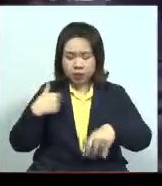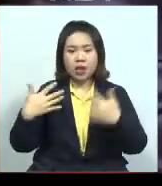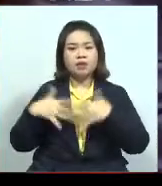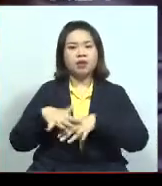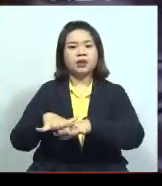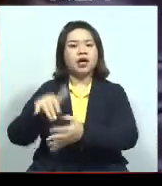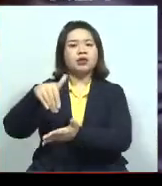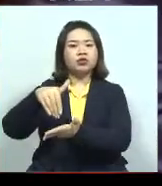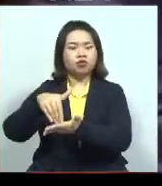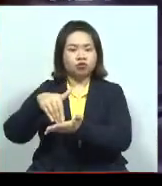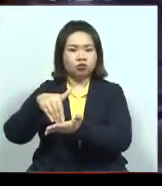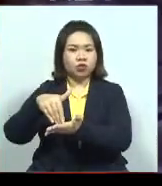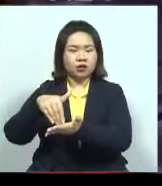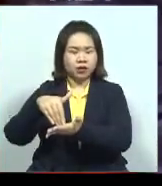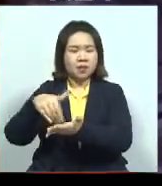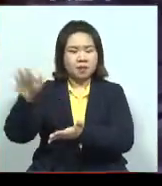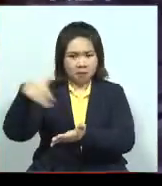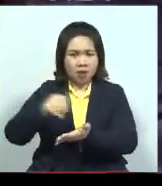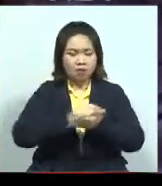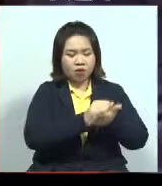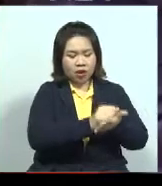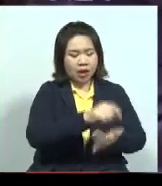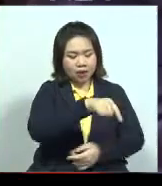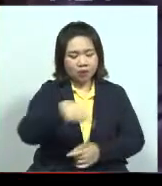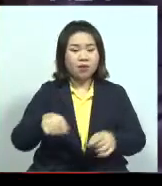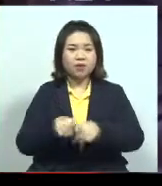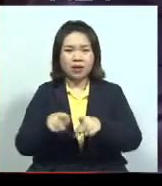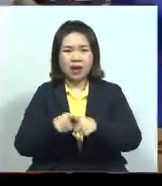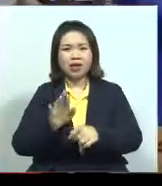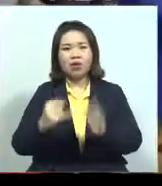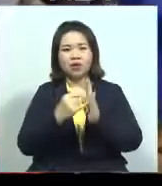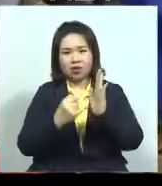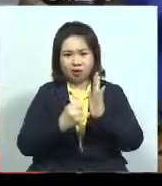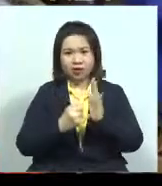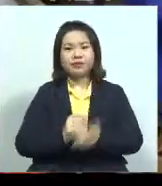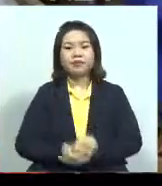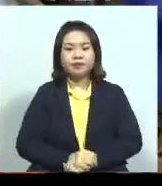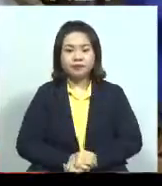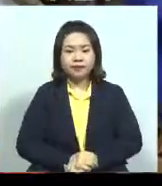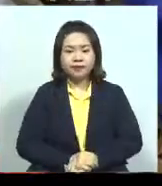ยังหน่วยทันตกรรมเคลื่อนที่มาให้บริการในพื้นที่อื่นๆของจังหวัดต่อไป